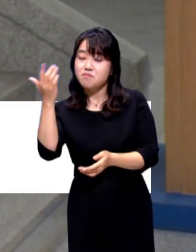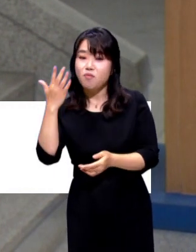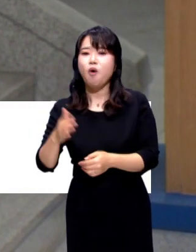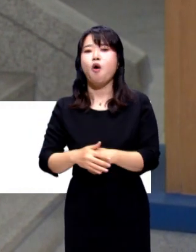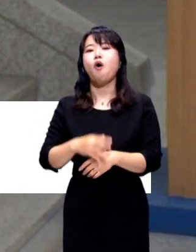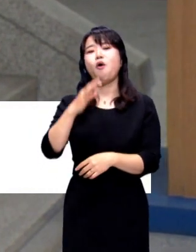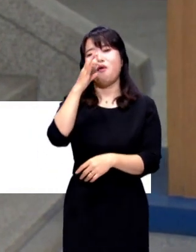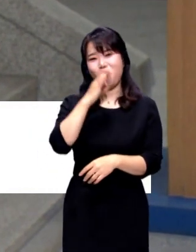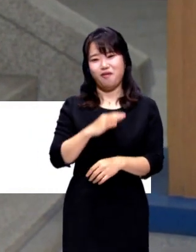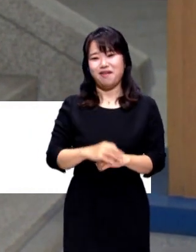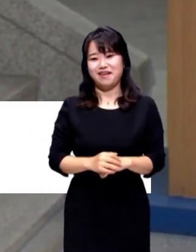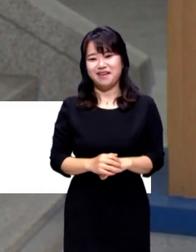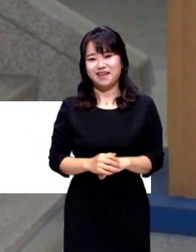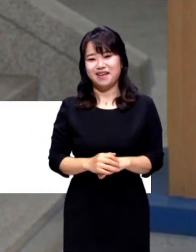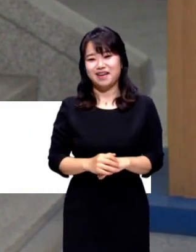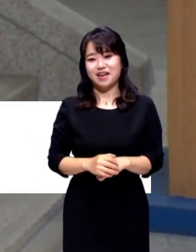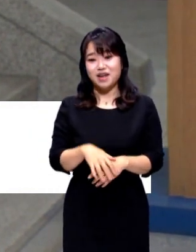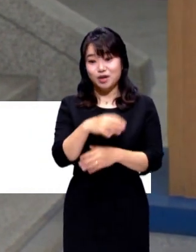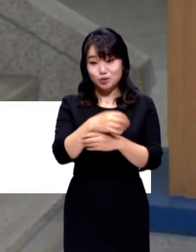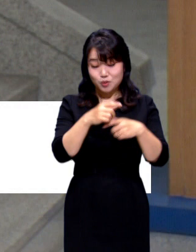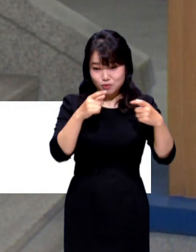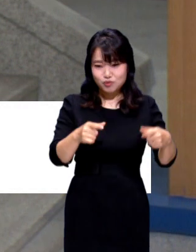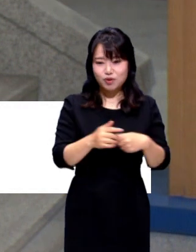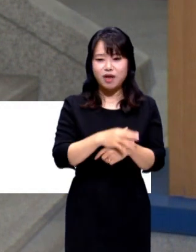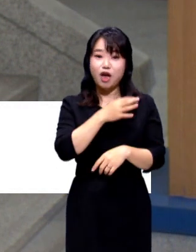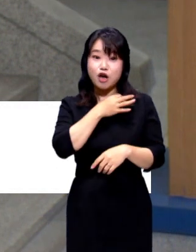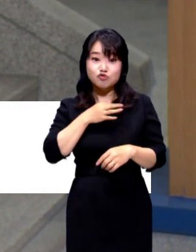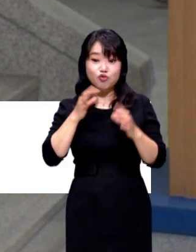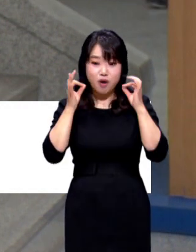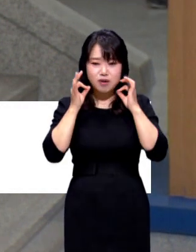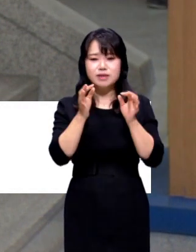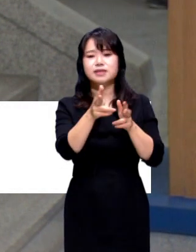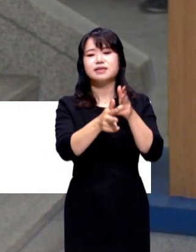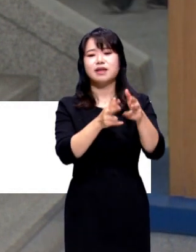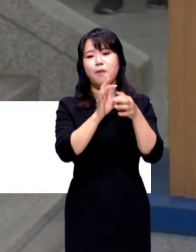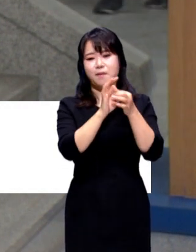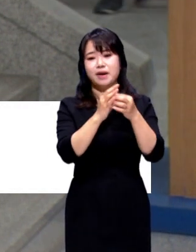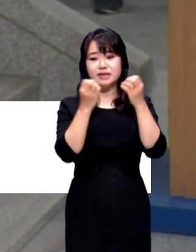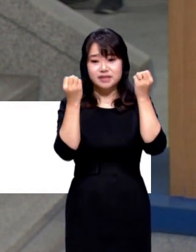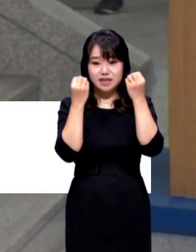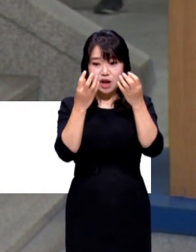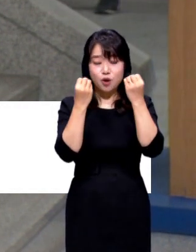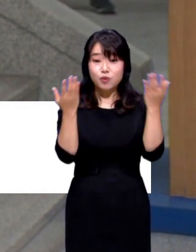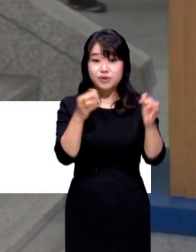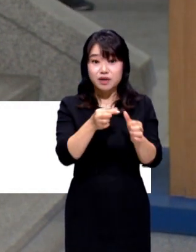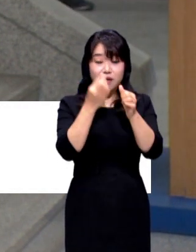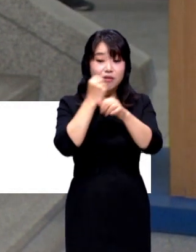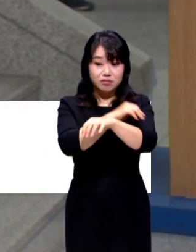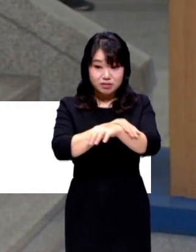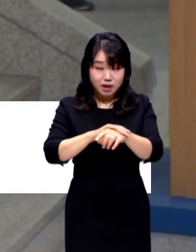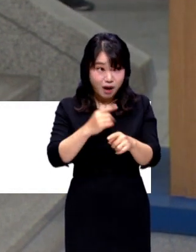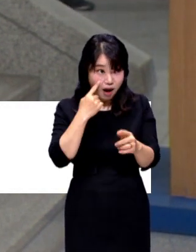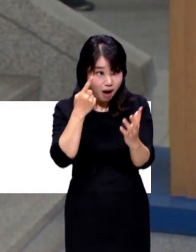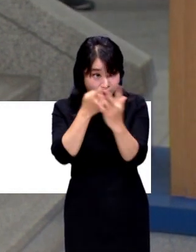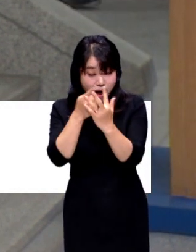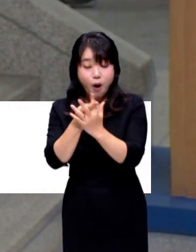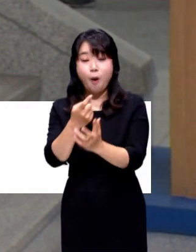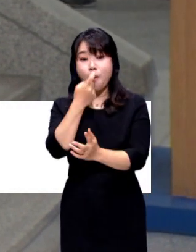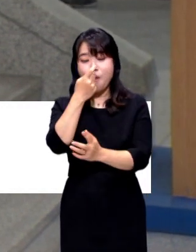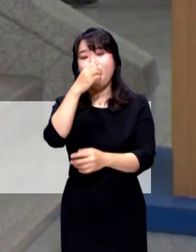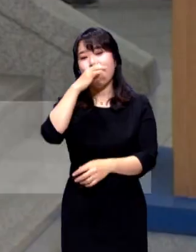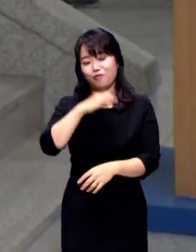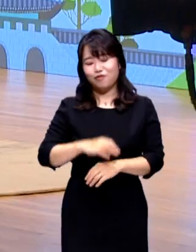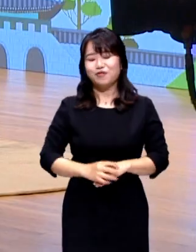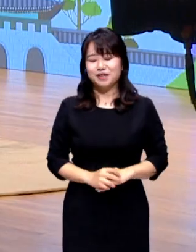좋았던 것 같고 저 종로의 주얼리 사업이나 그런 거 새로운 일자리 같은 걸 알 수 있어서 좋았던 것